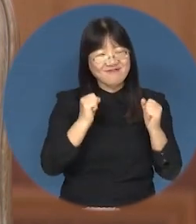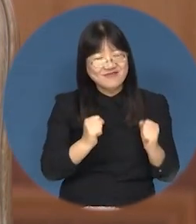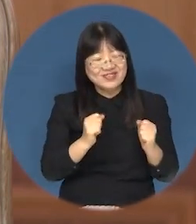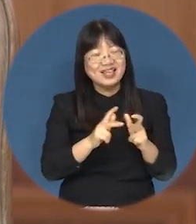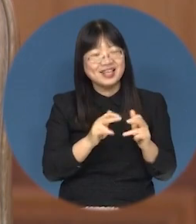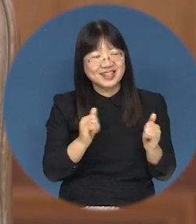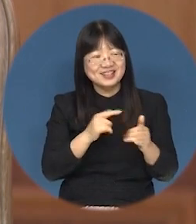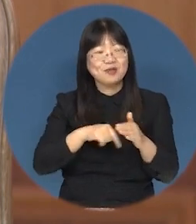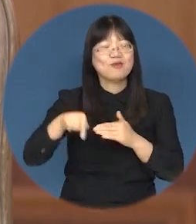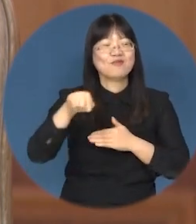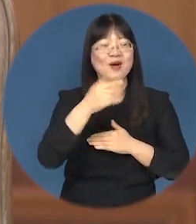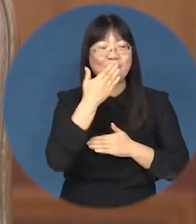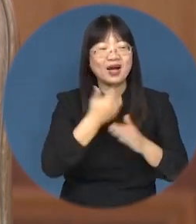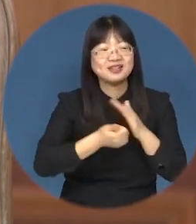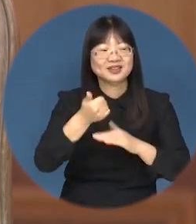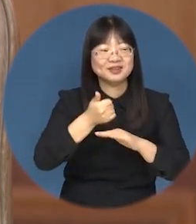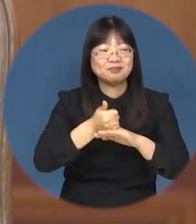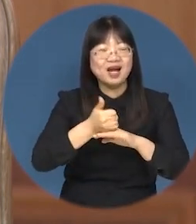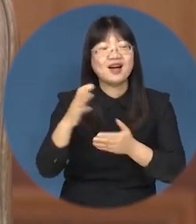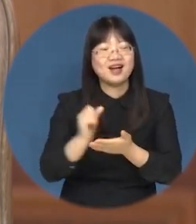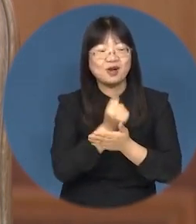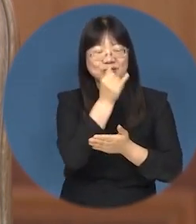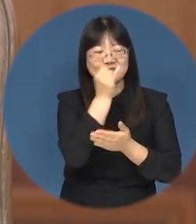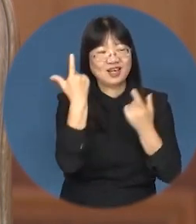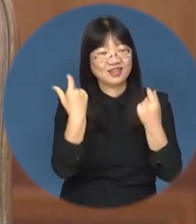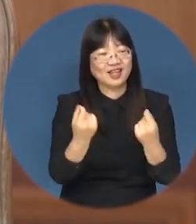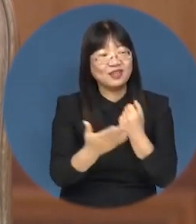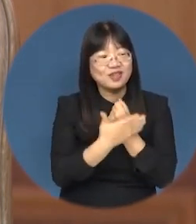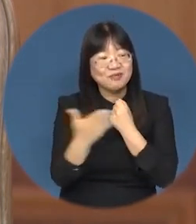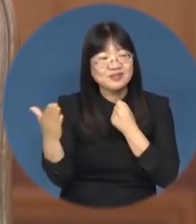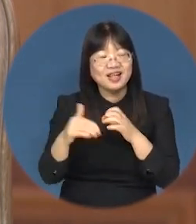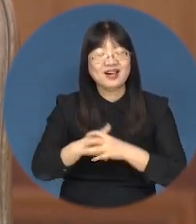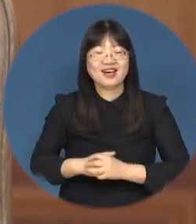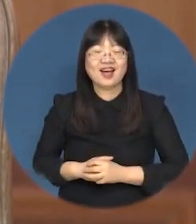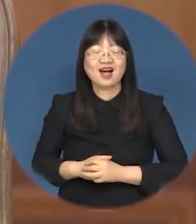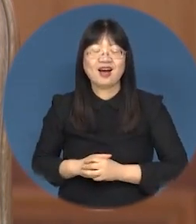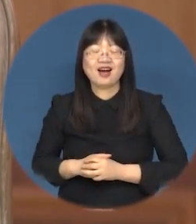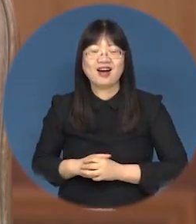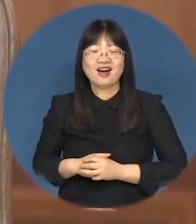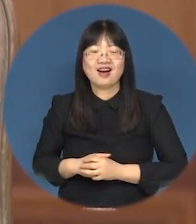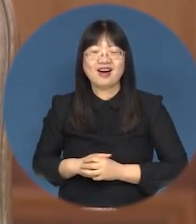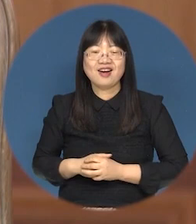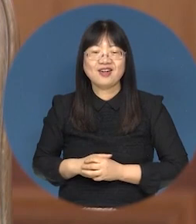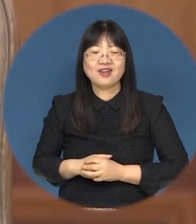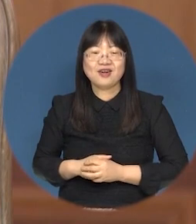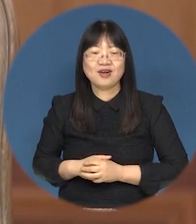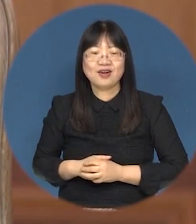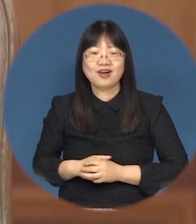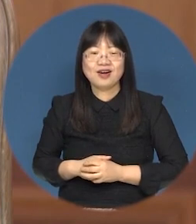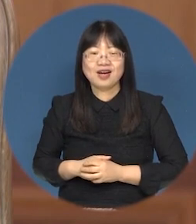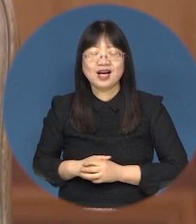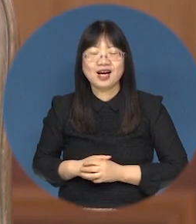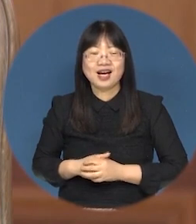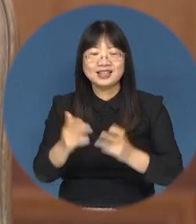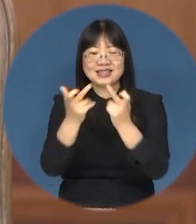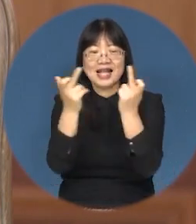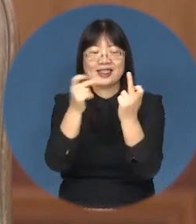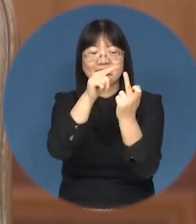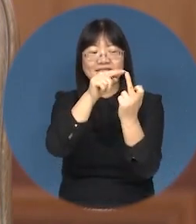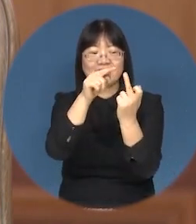갖는 거죠. 그래서 저희가 의도한 대로 아, 이분들이 히말라야를 등반해서 두 봉을